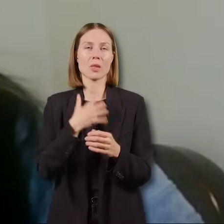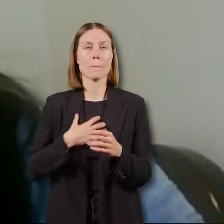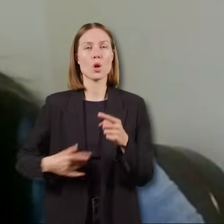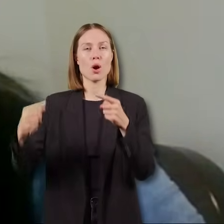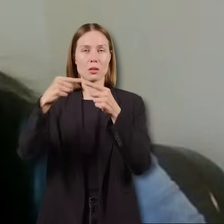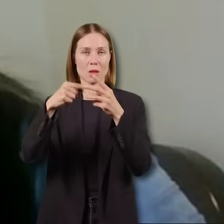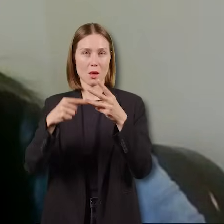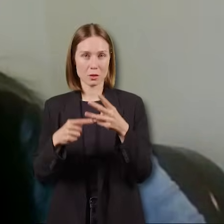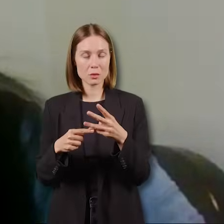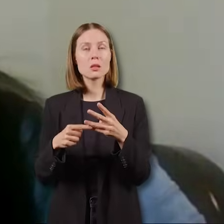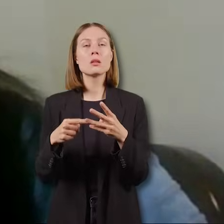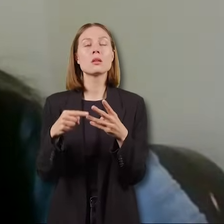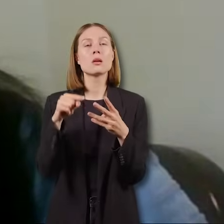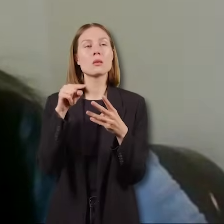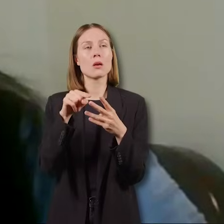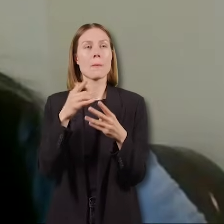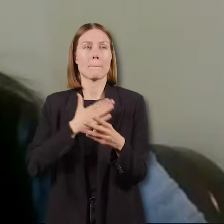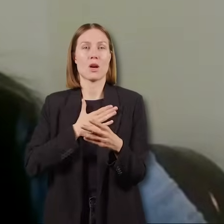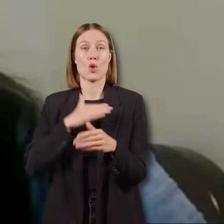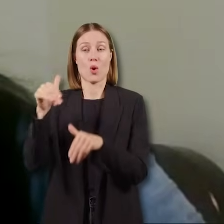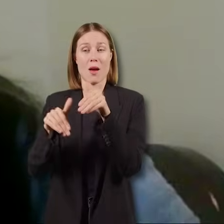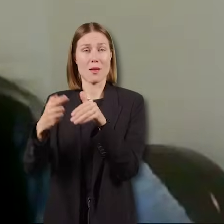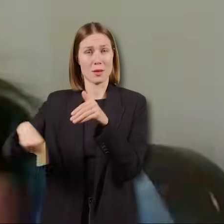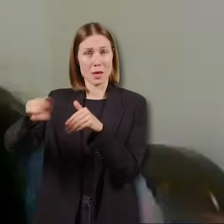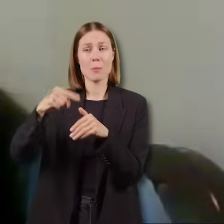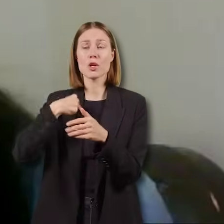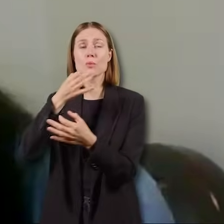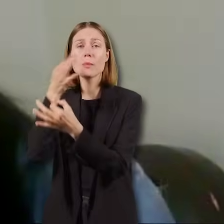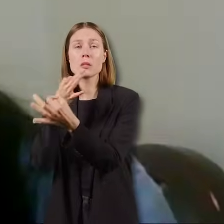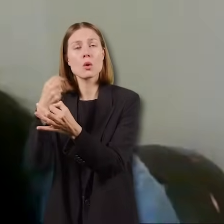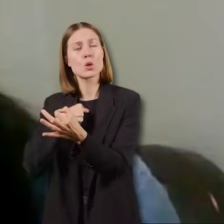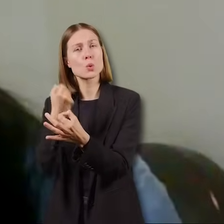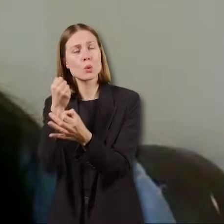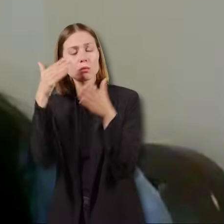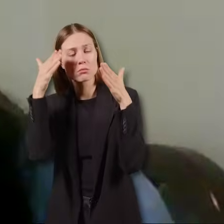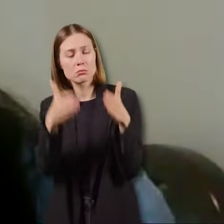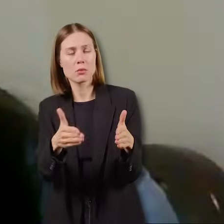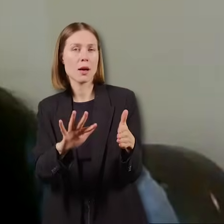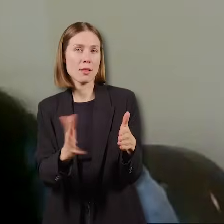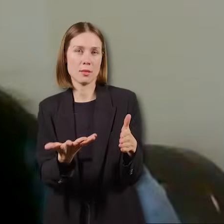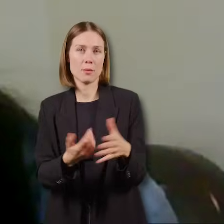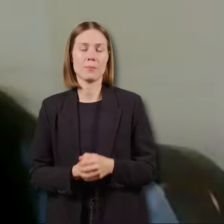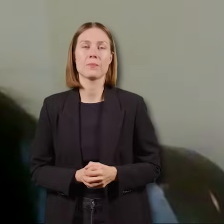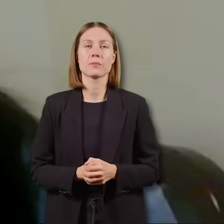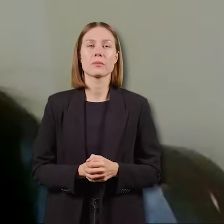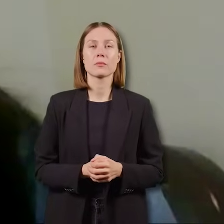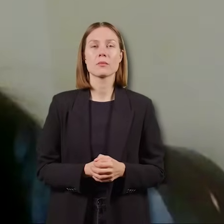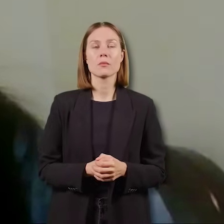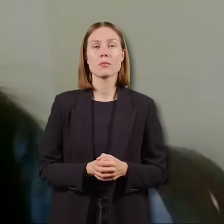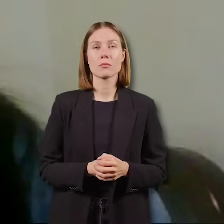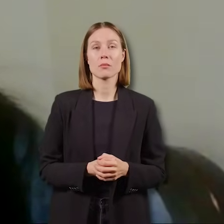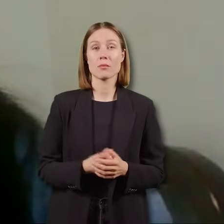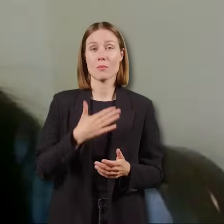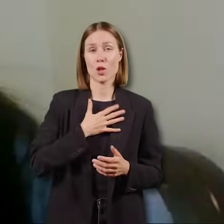prioritetų, kurie yra ir mano rinkėjams yra pasakomi, į ką aš labiausiai kreipsiu dėmesį. Tai yra be abejo